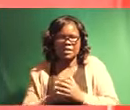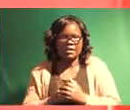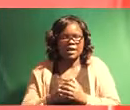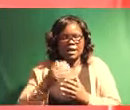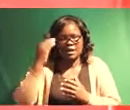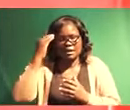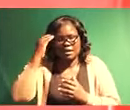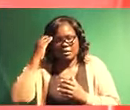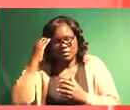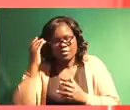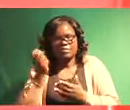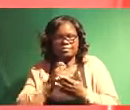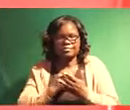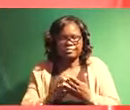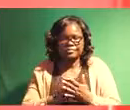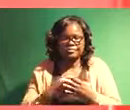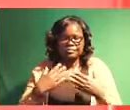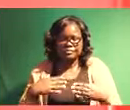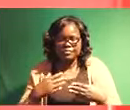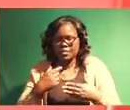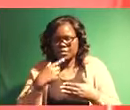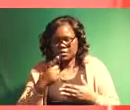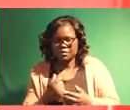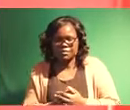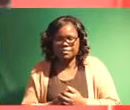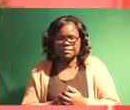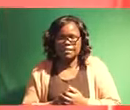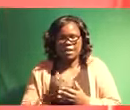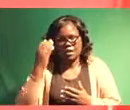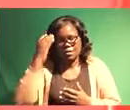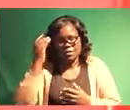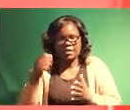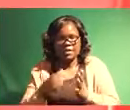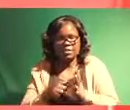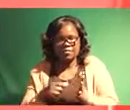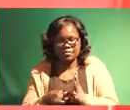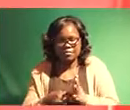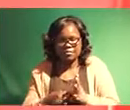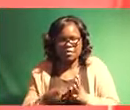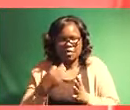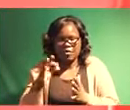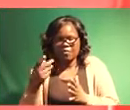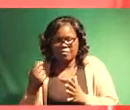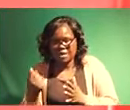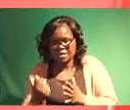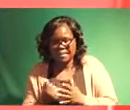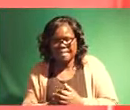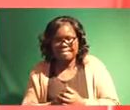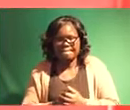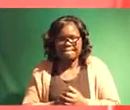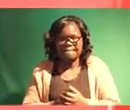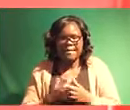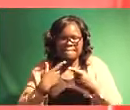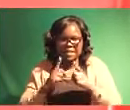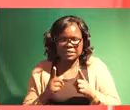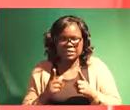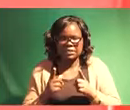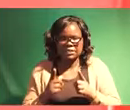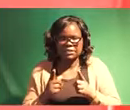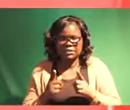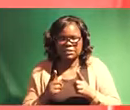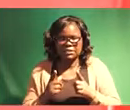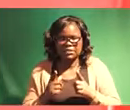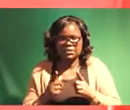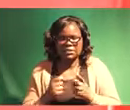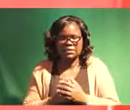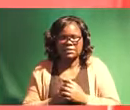najua umenakili na watu wameambiwa. Najua kuko na shinda ya pesa kidogo. Lakini nyungu kuu